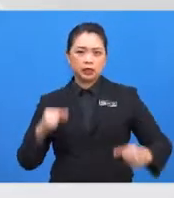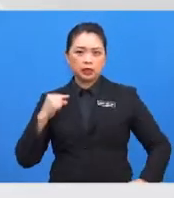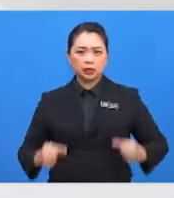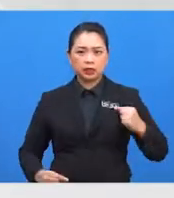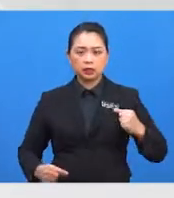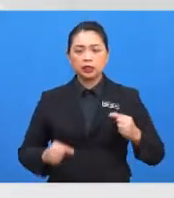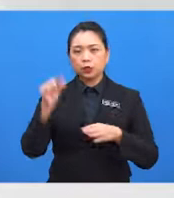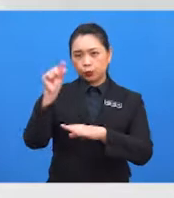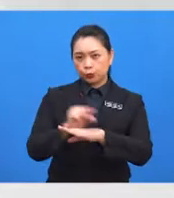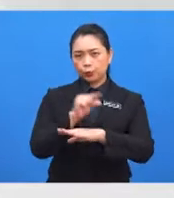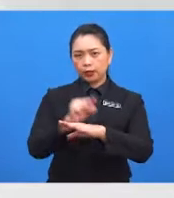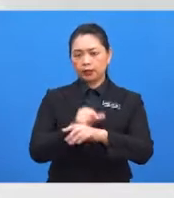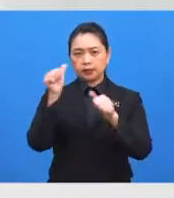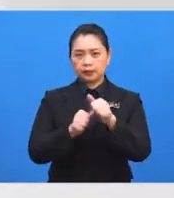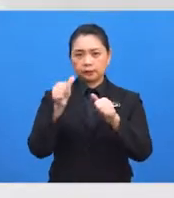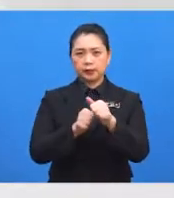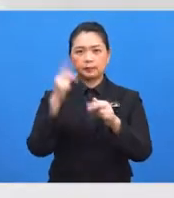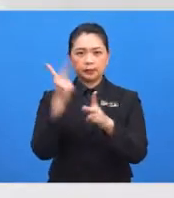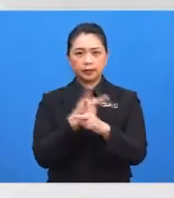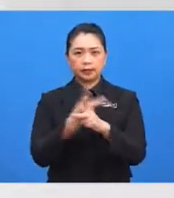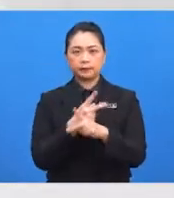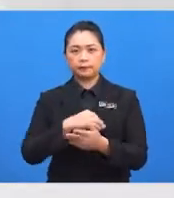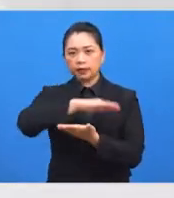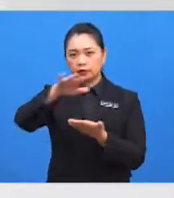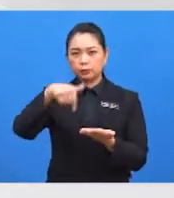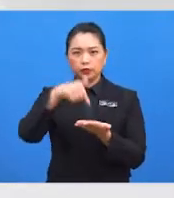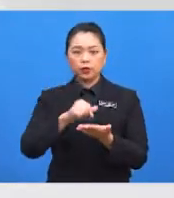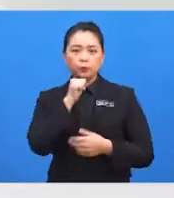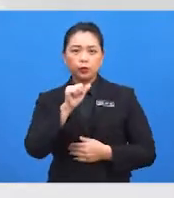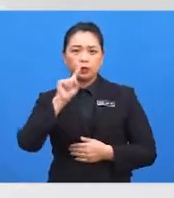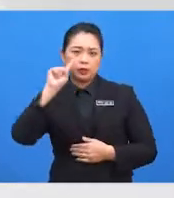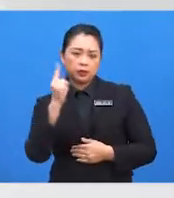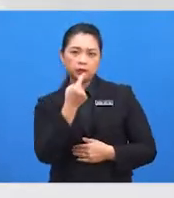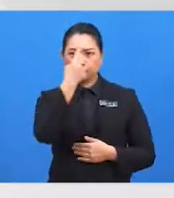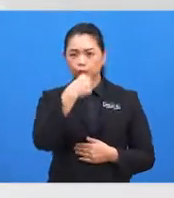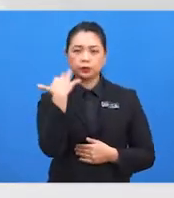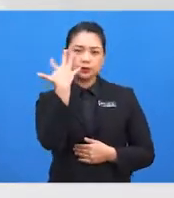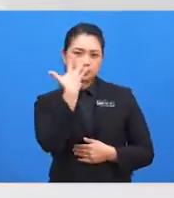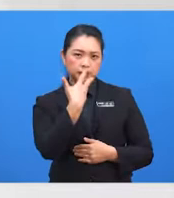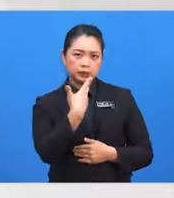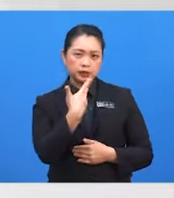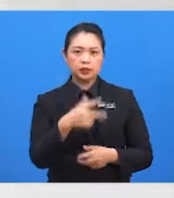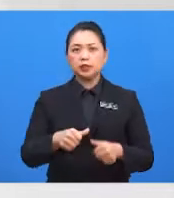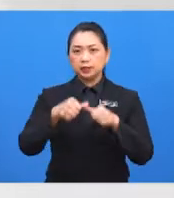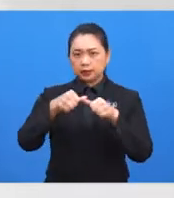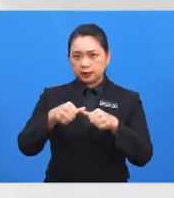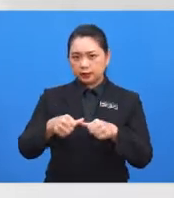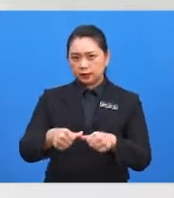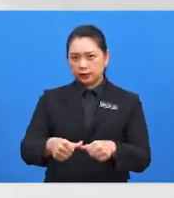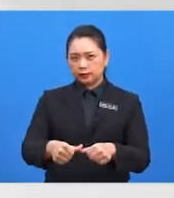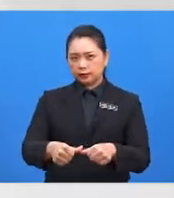header tertentu, gunakan setiap kali. Semua ini bukan hanya untuk kosmetik.